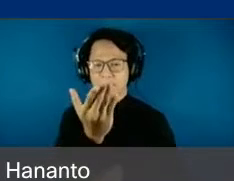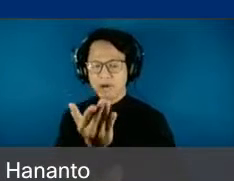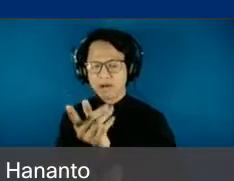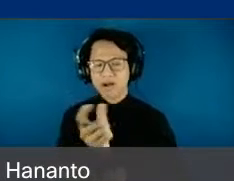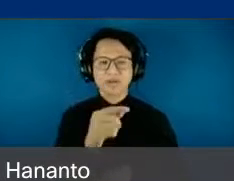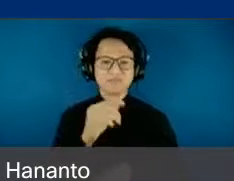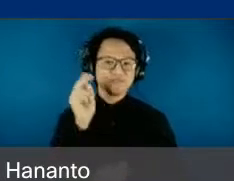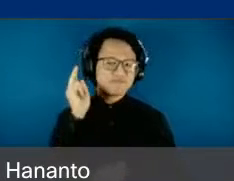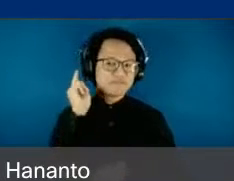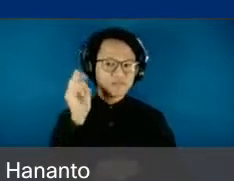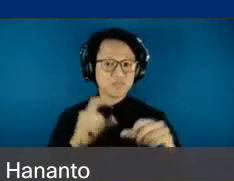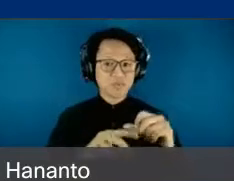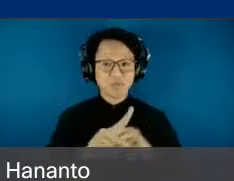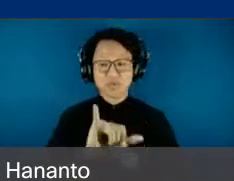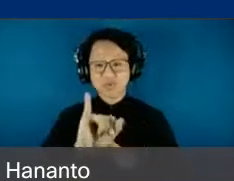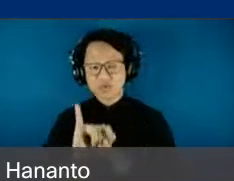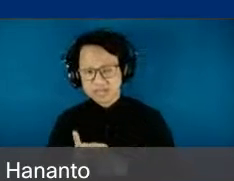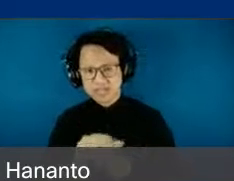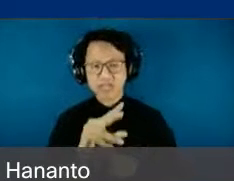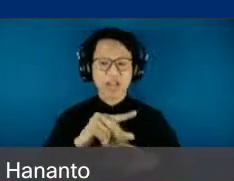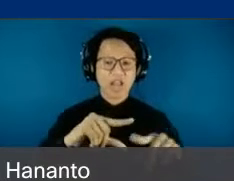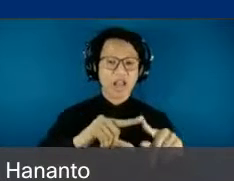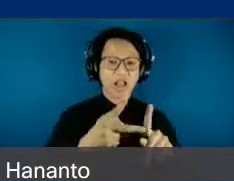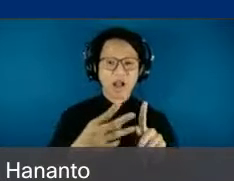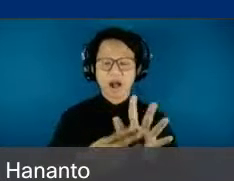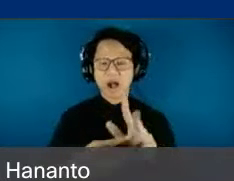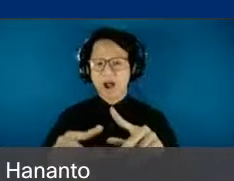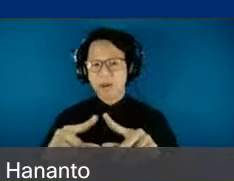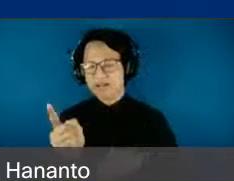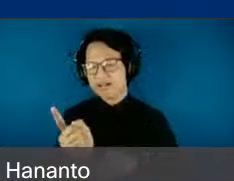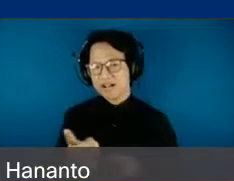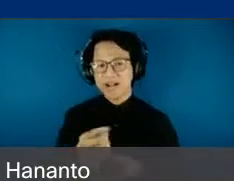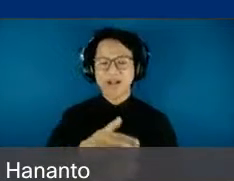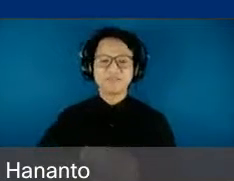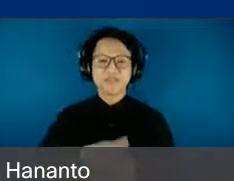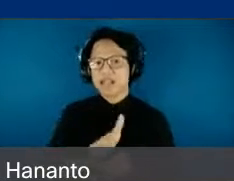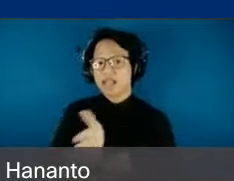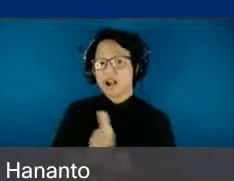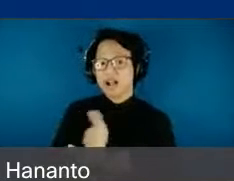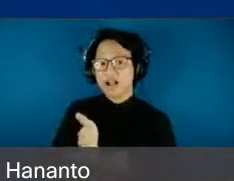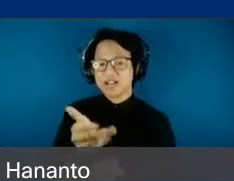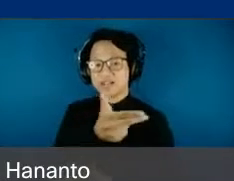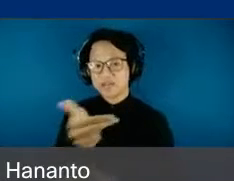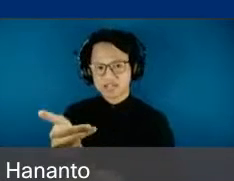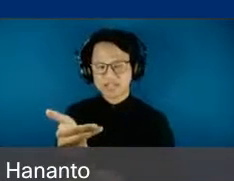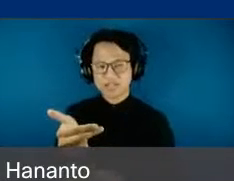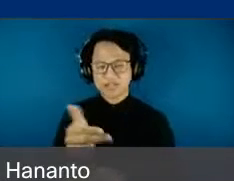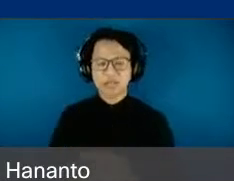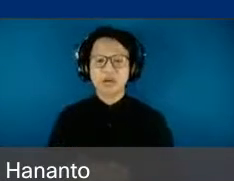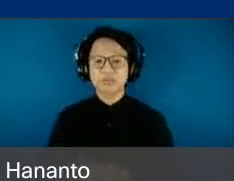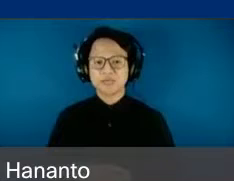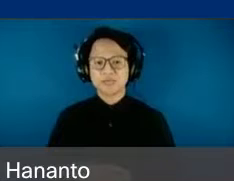dan kawan-kawan lain, Mbak Rahma sudah ada penerjemah dalam bahasa isyarat ya. So I will start